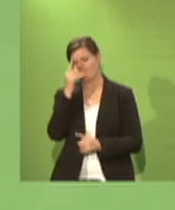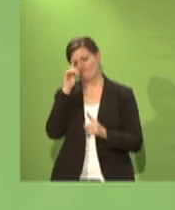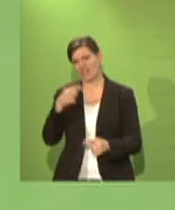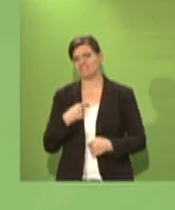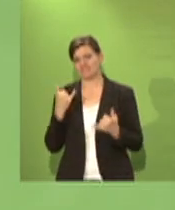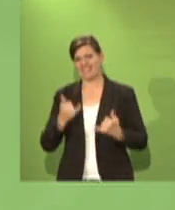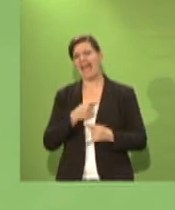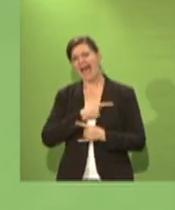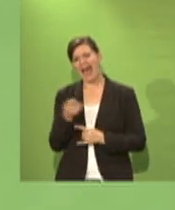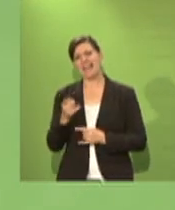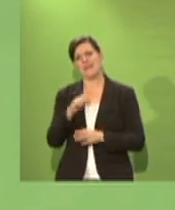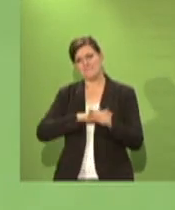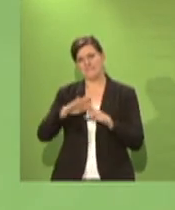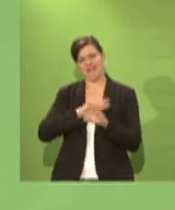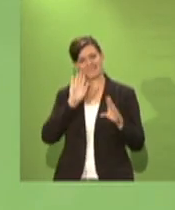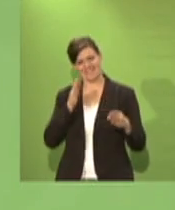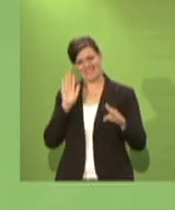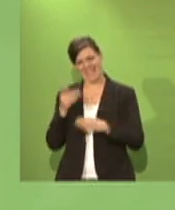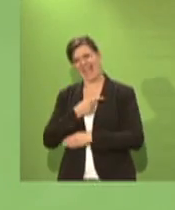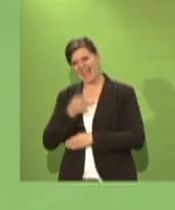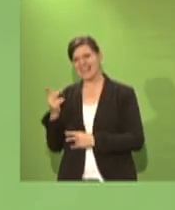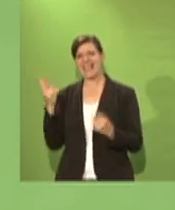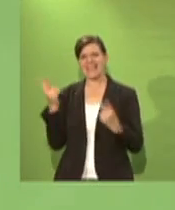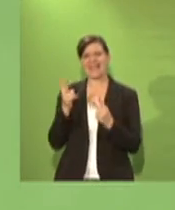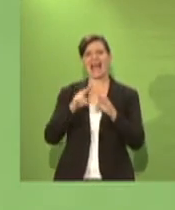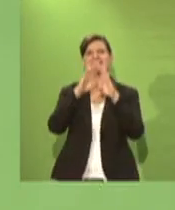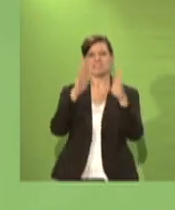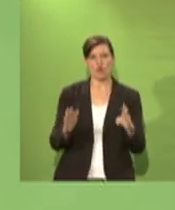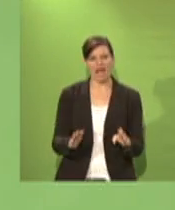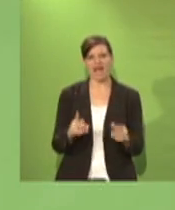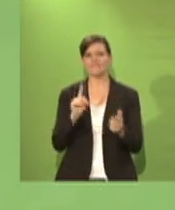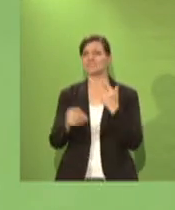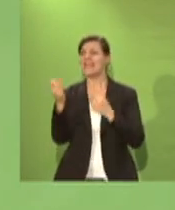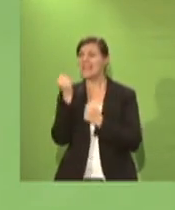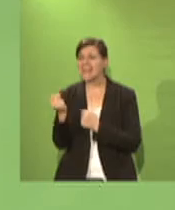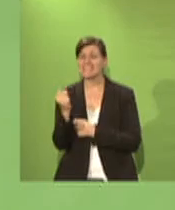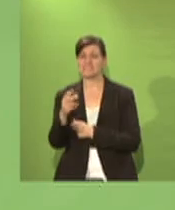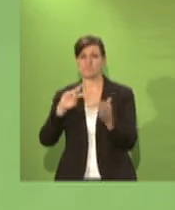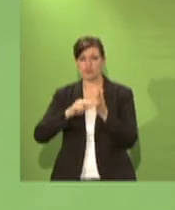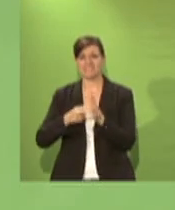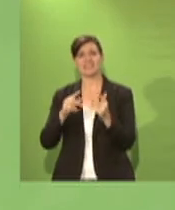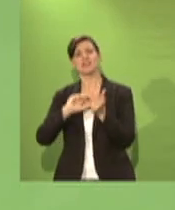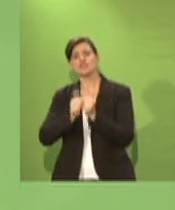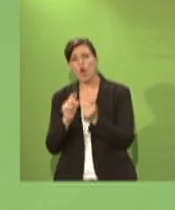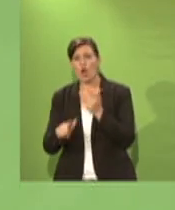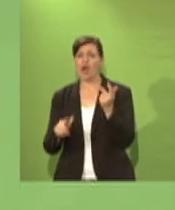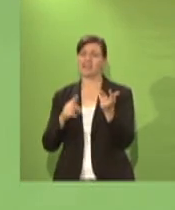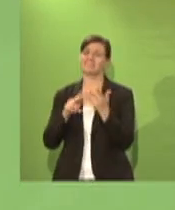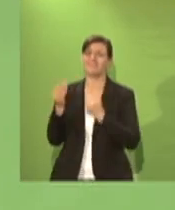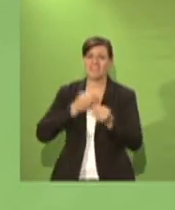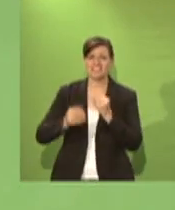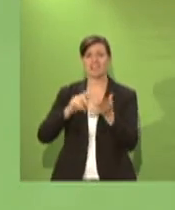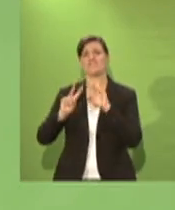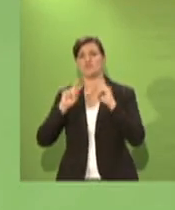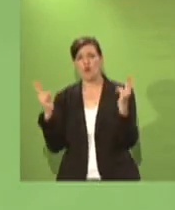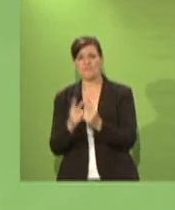Fachbereiche, wofür wir uns einzeln interessieren, alle, ob es Demografie ist, ob es Energiepolitik ist, ob es Sport ist, ob es Wirtschaft, Umwelt